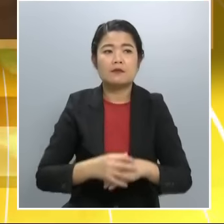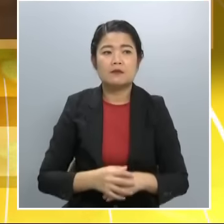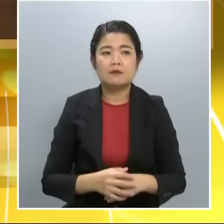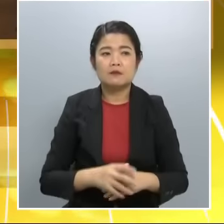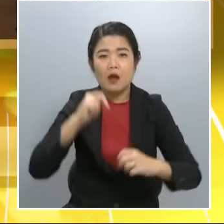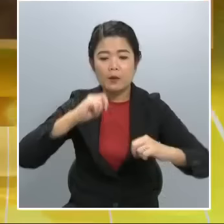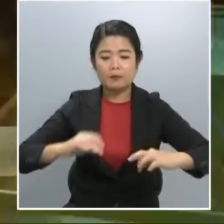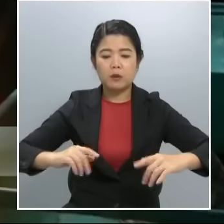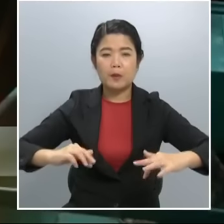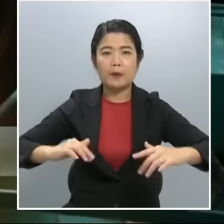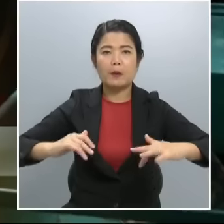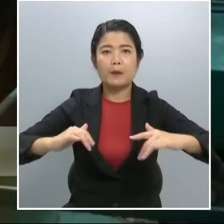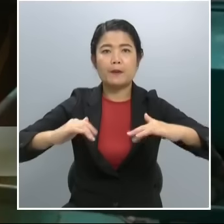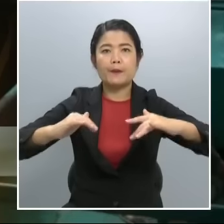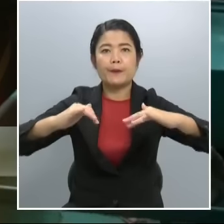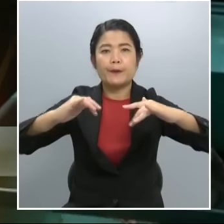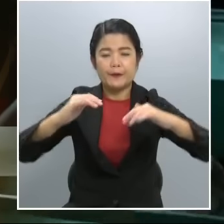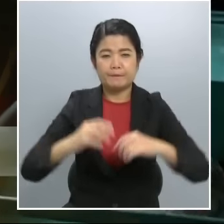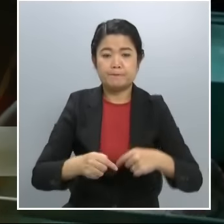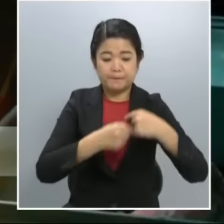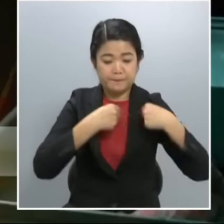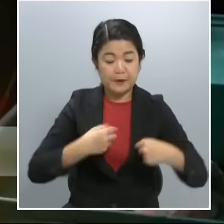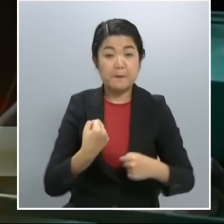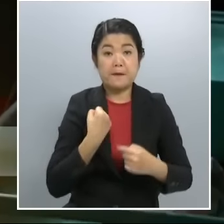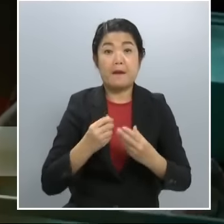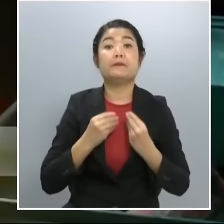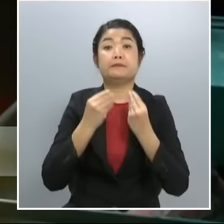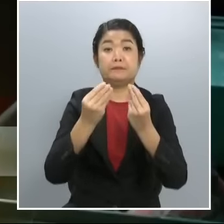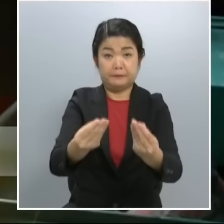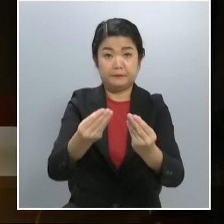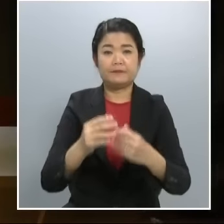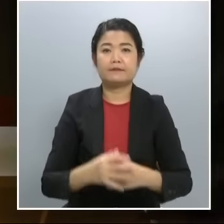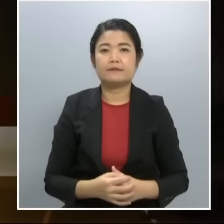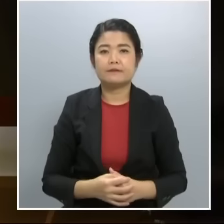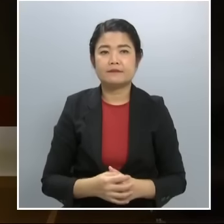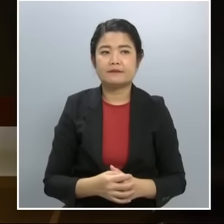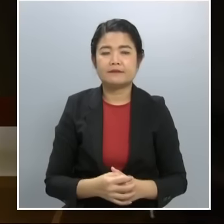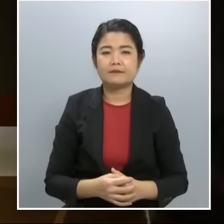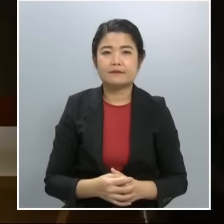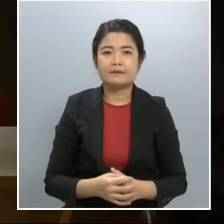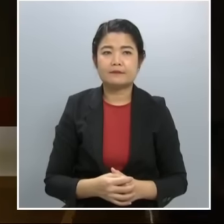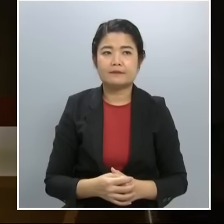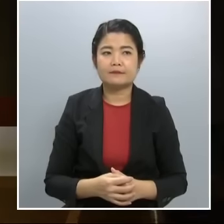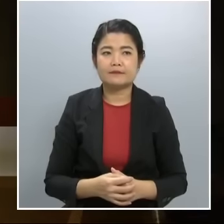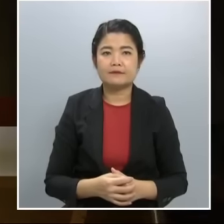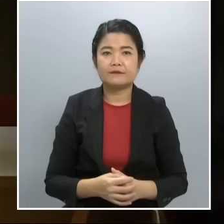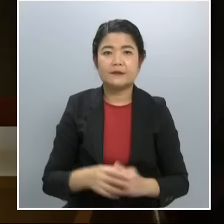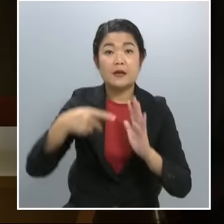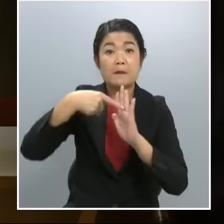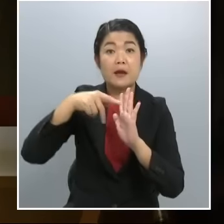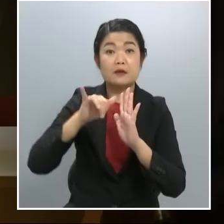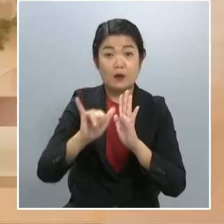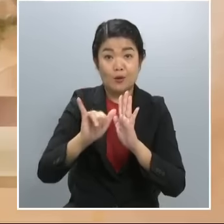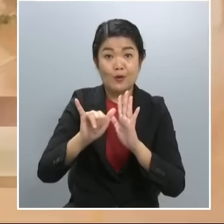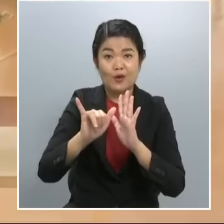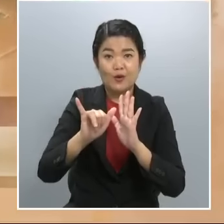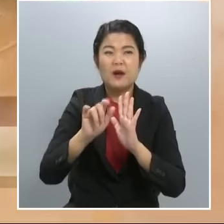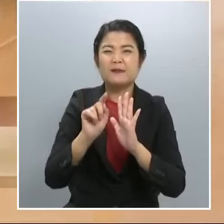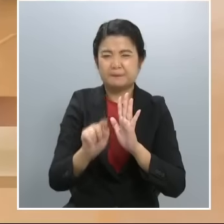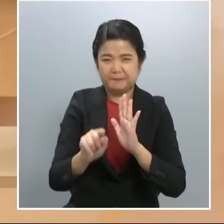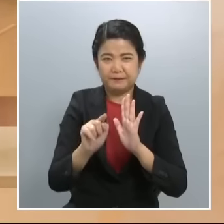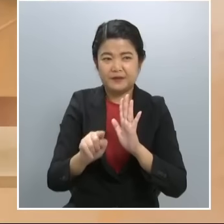นะอ้าเป็นกำลังใจให้เช่นเดียวกันนอกเหนือจากนั้นพะเยาพะเยาเป็นอีกหนึ่ง